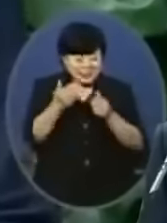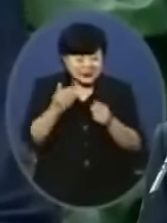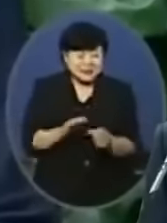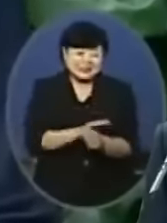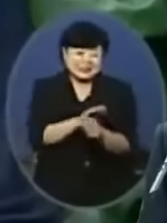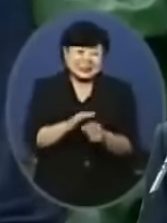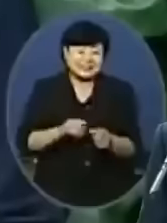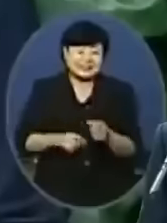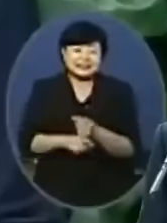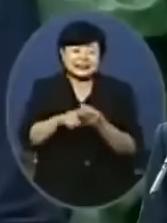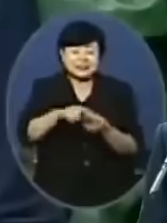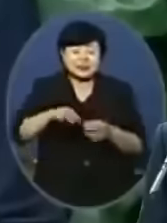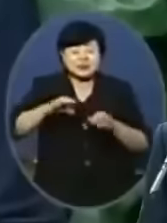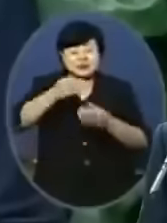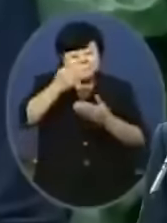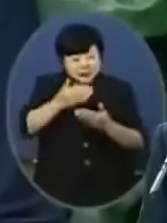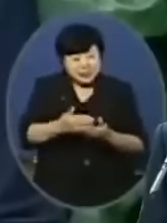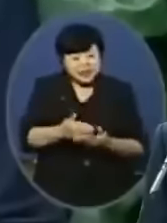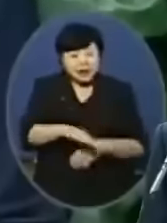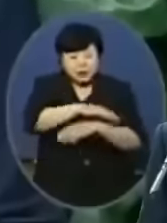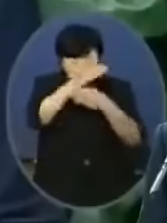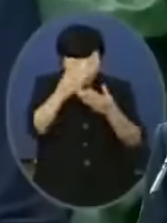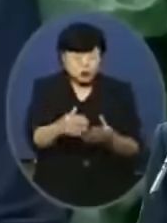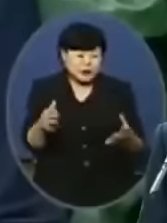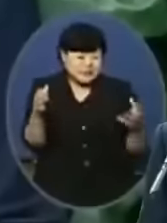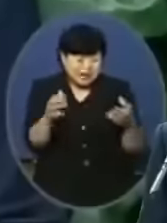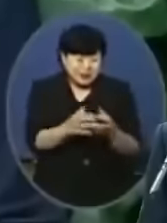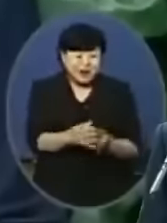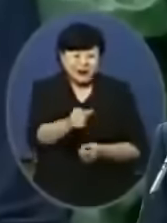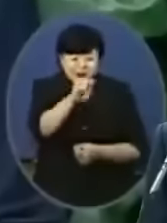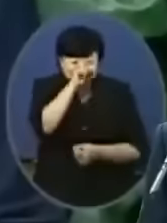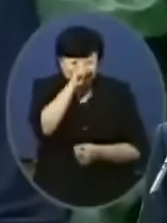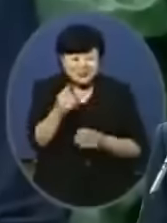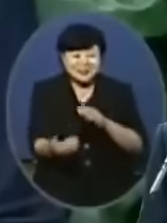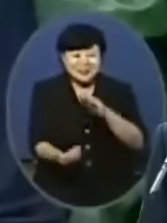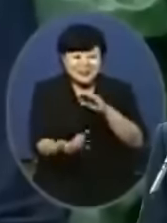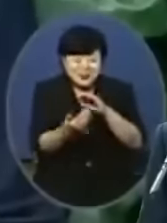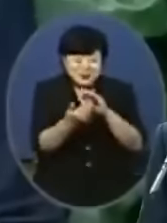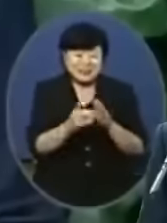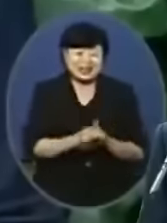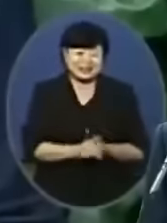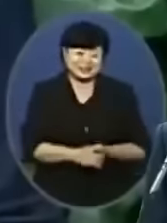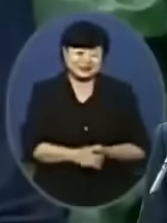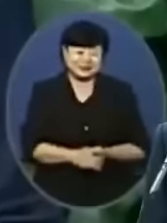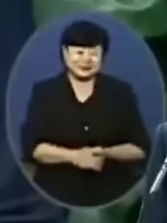하나님을 사랑하는 자고 그 뜻대로 부르심을 입은 자들에게는 모든 것이 합력하여 선을 이루느니라.